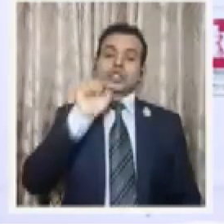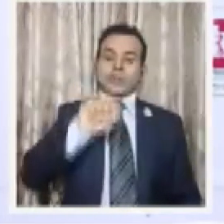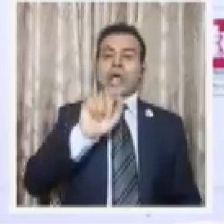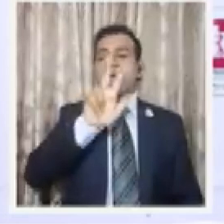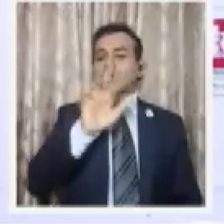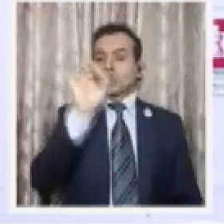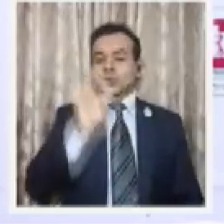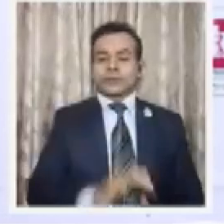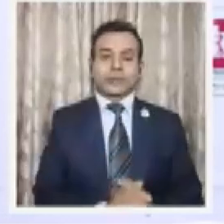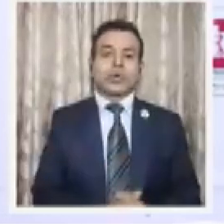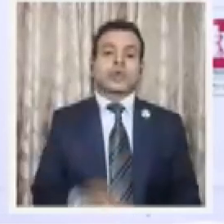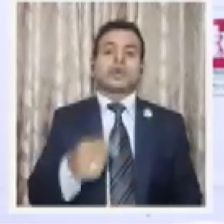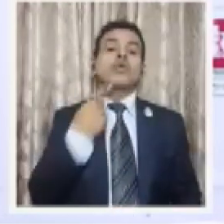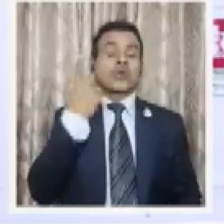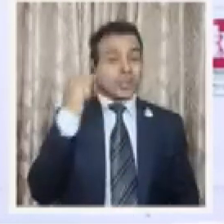45.80%।